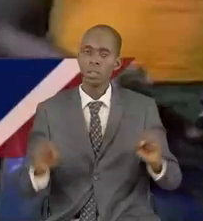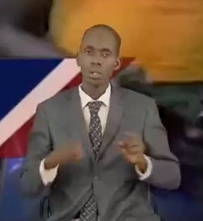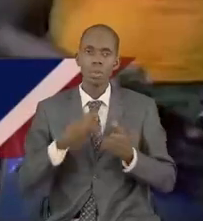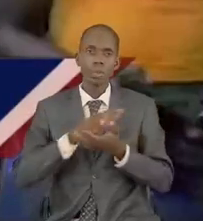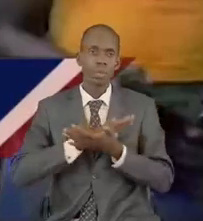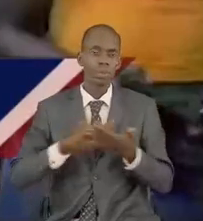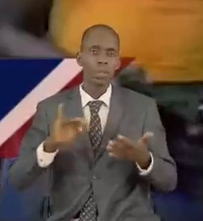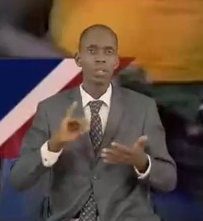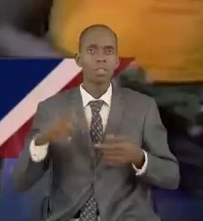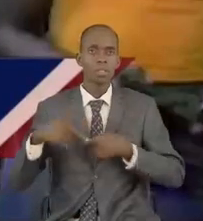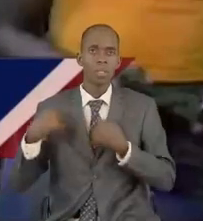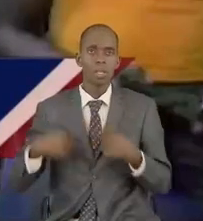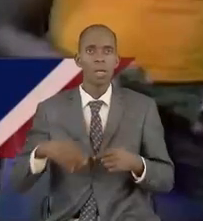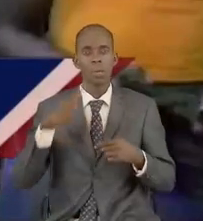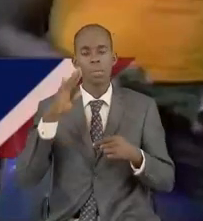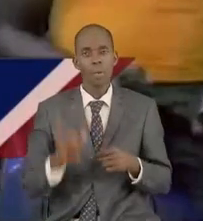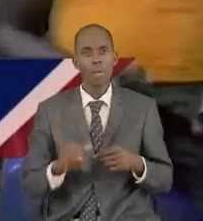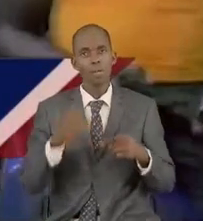verte 11